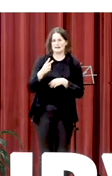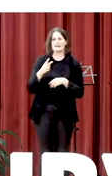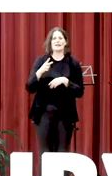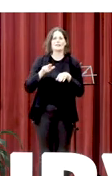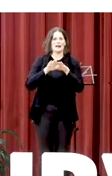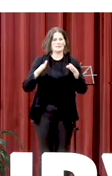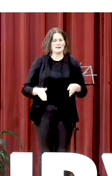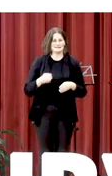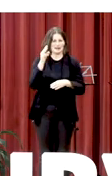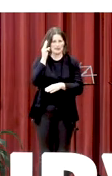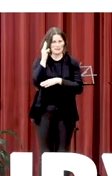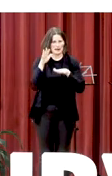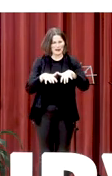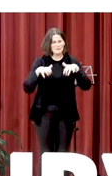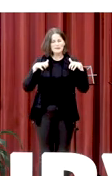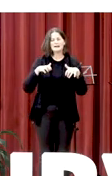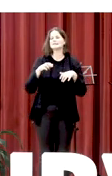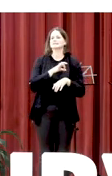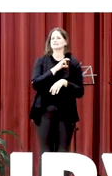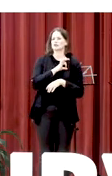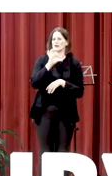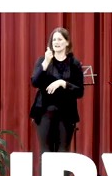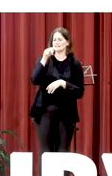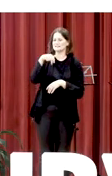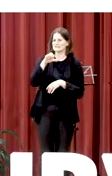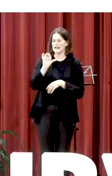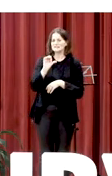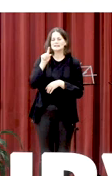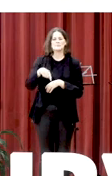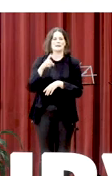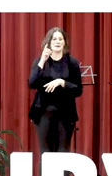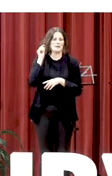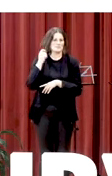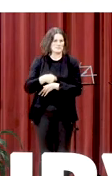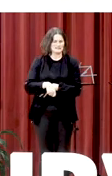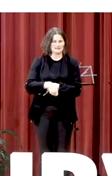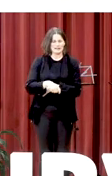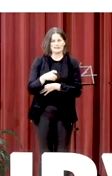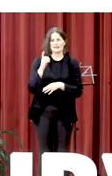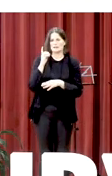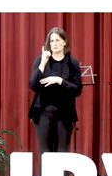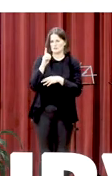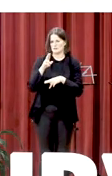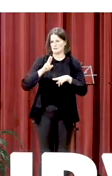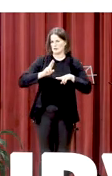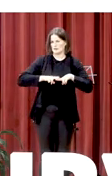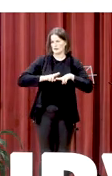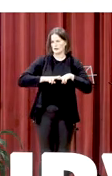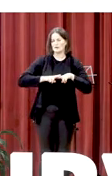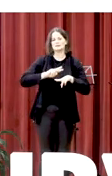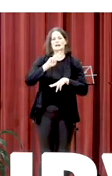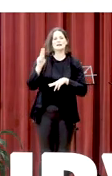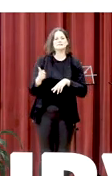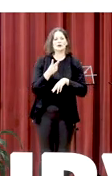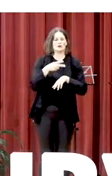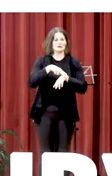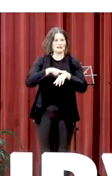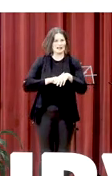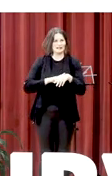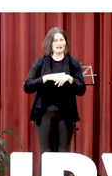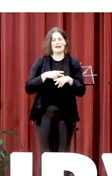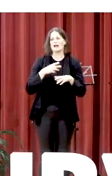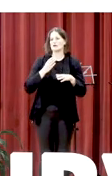Mesa del Parlament, senyora Raquel Sans, presidenta de la Diputació de Tarragona, segona tinent d'alcalde de l'Ajuntament de Tarragona,